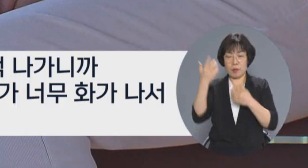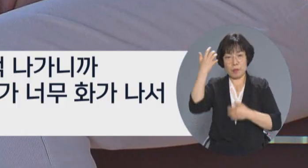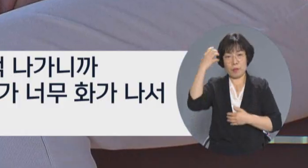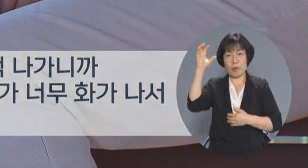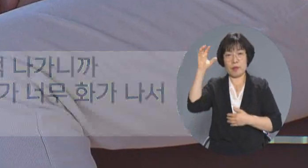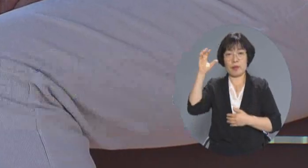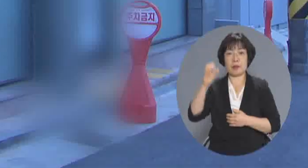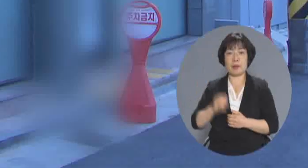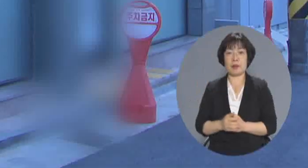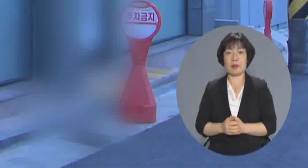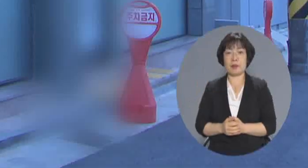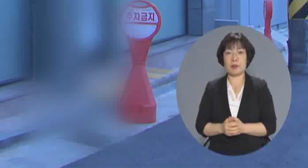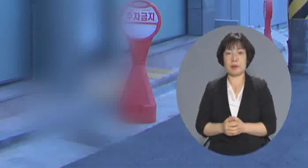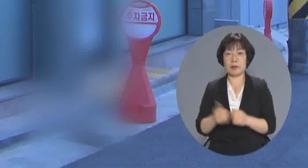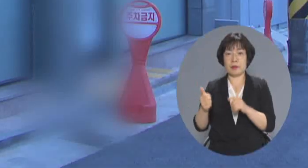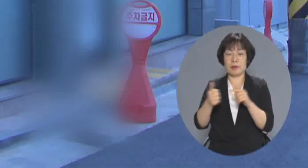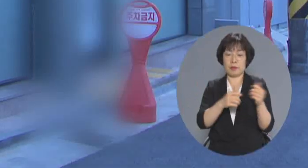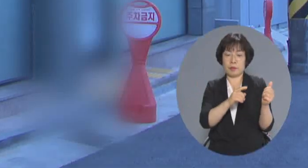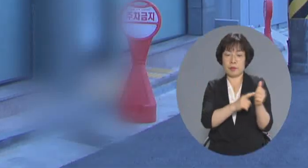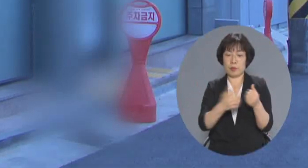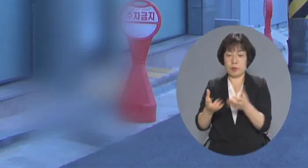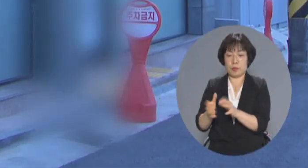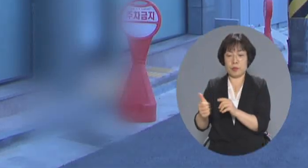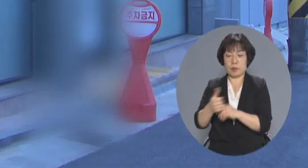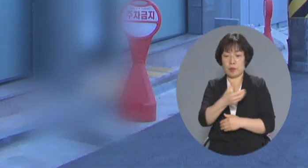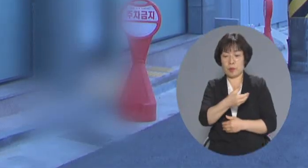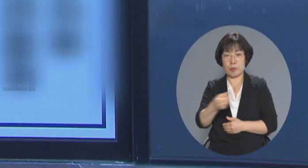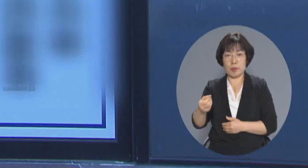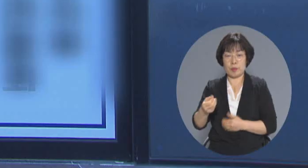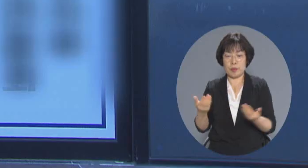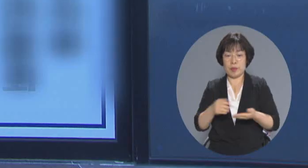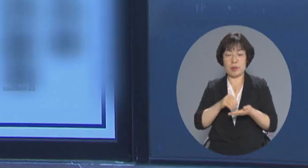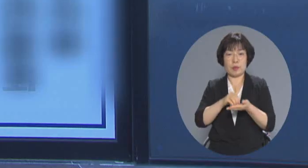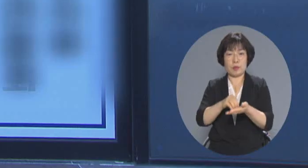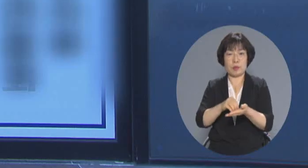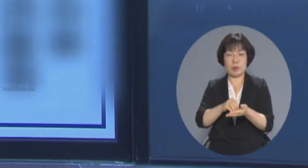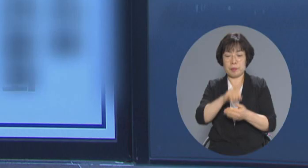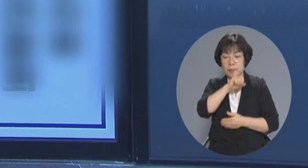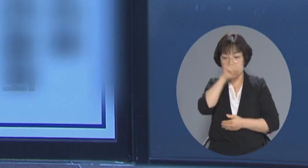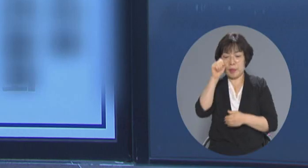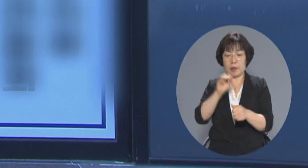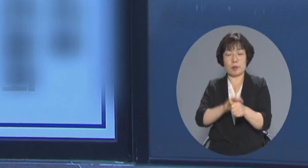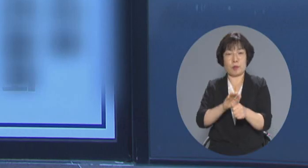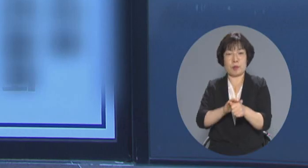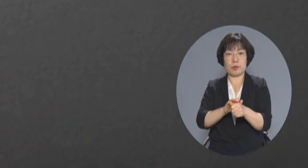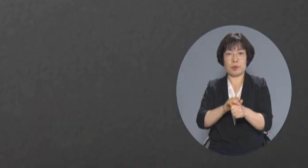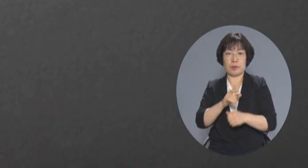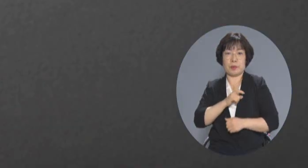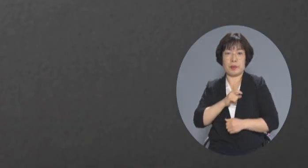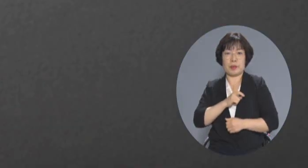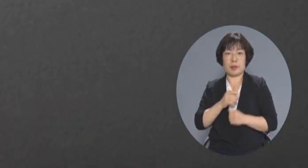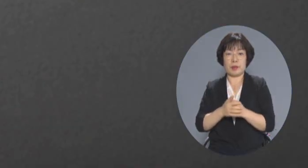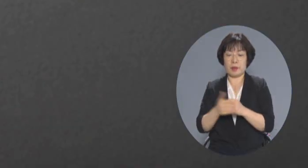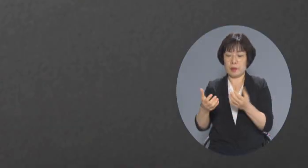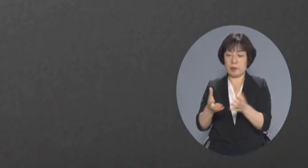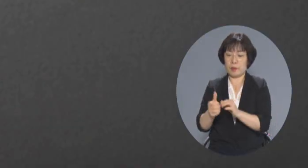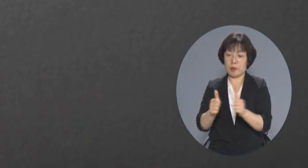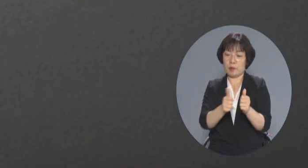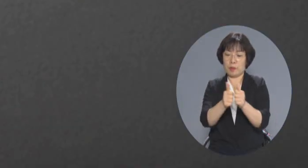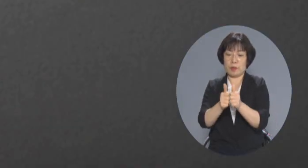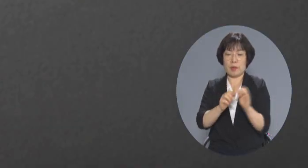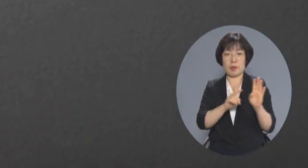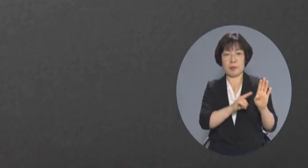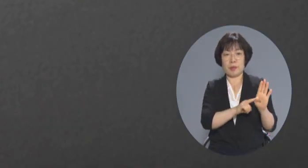이제. A씨는 또 황 회장이 돈을 받고 취업을 시켜주었다는 의혹도 제기했습니다. 회장 황 씨의